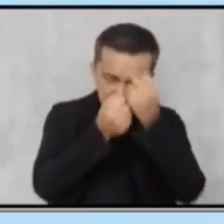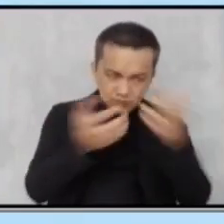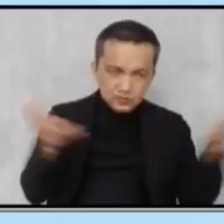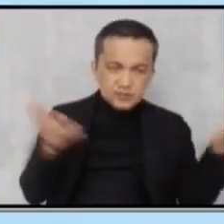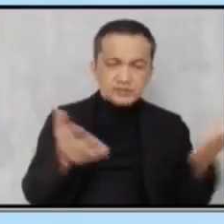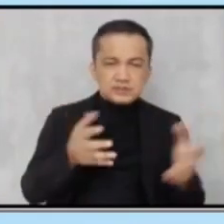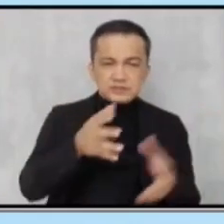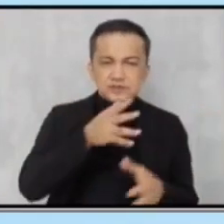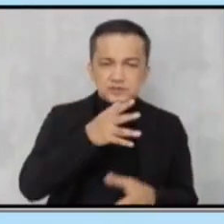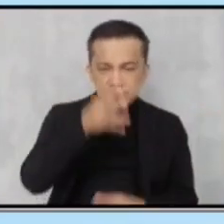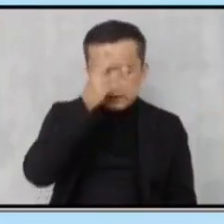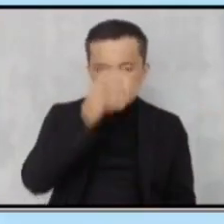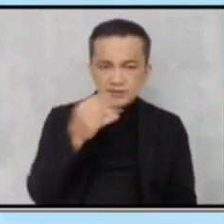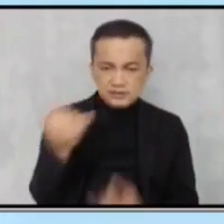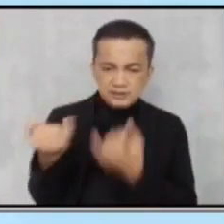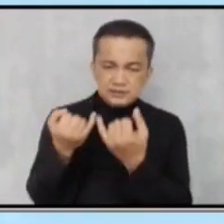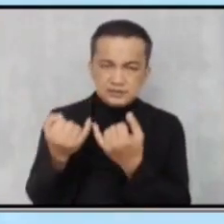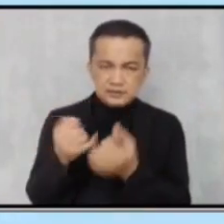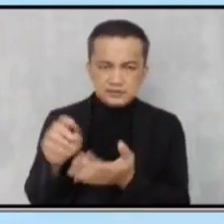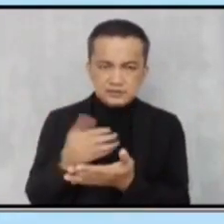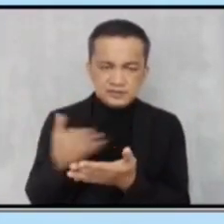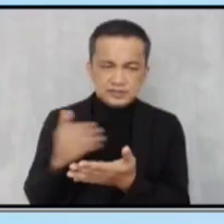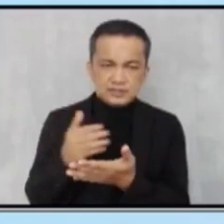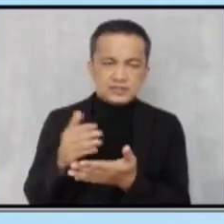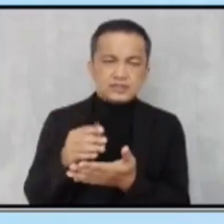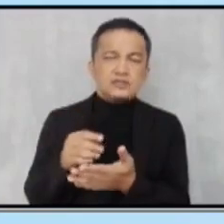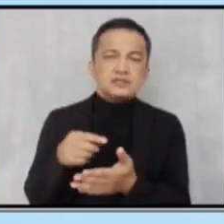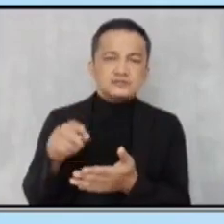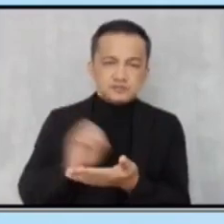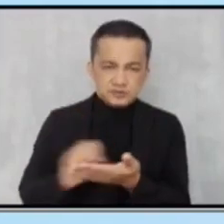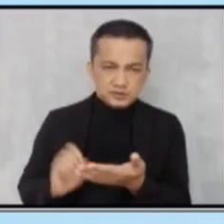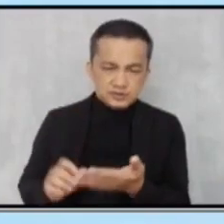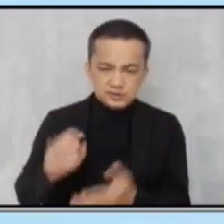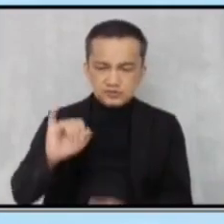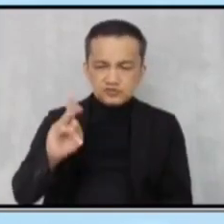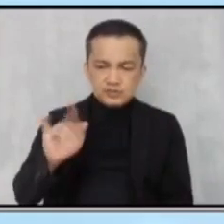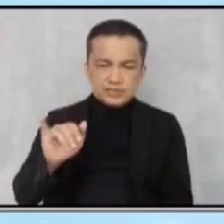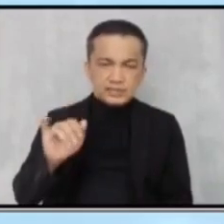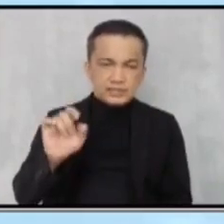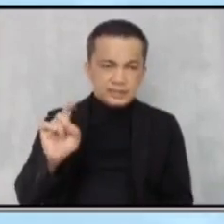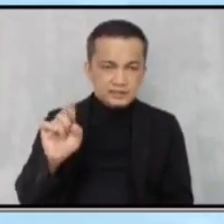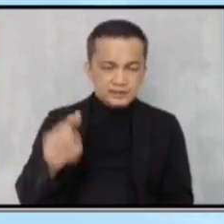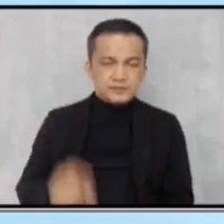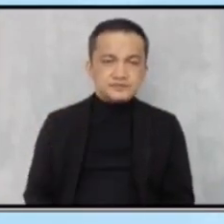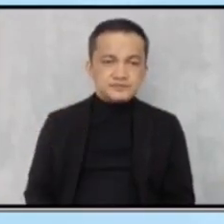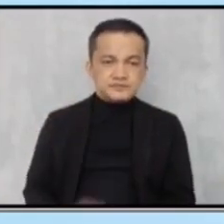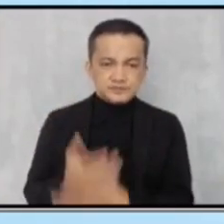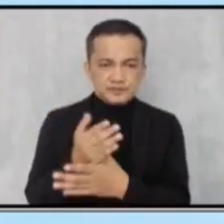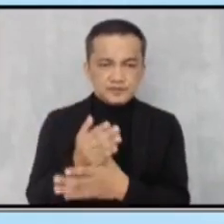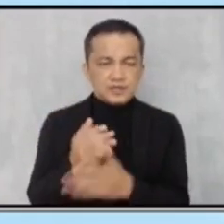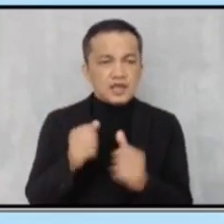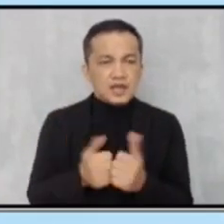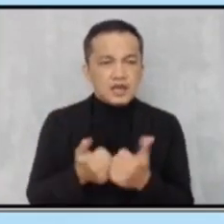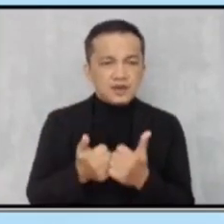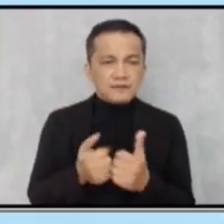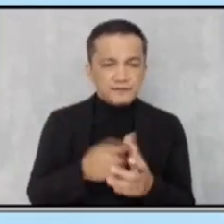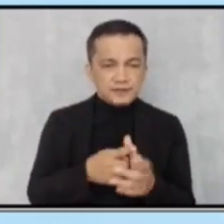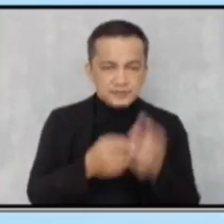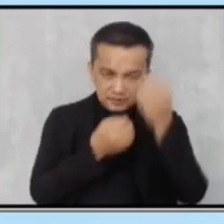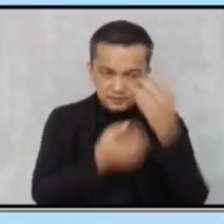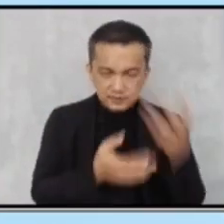American singer-songwriter na si Demi noong July 11th, ibinahagi niya ang kwento kung paano siya una nag-confess sa kanyang